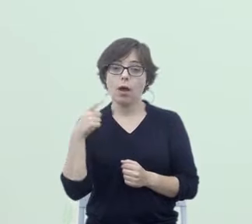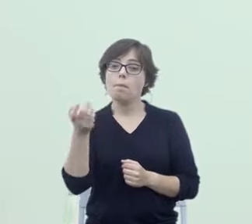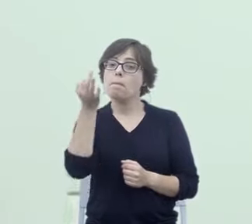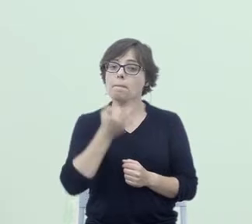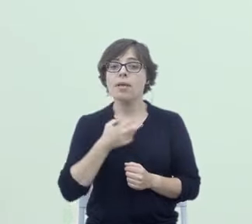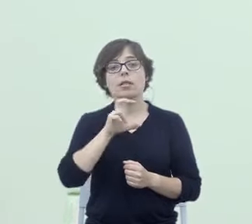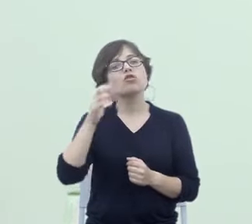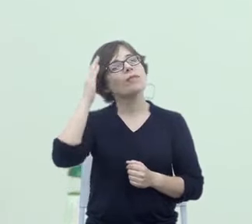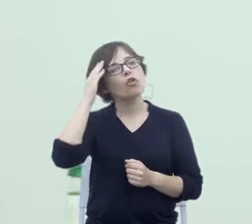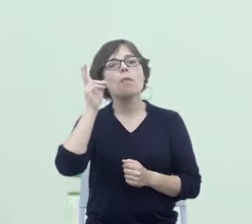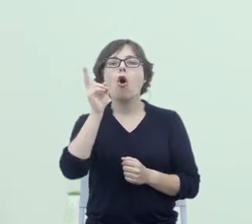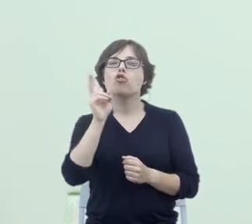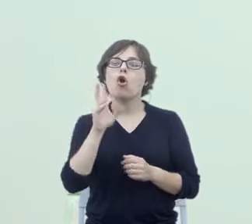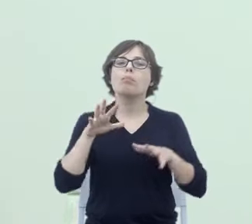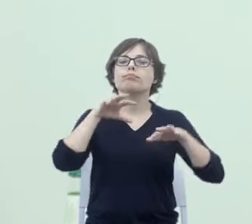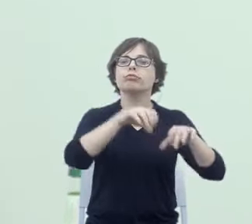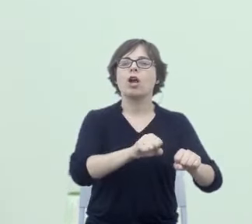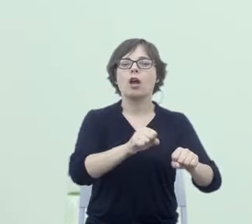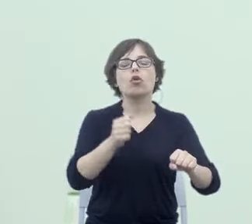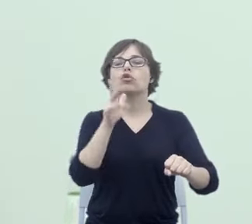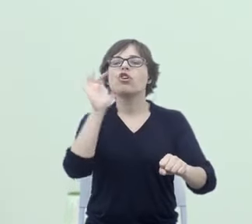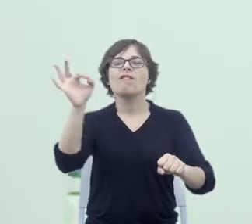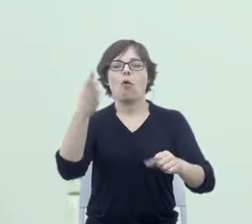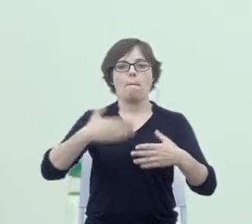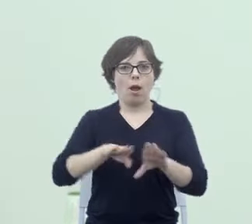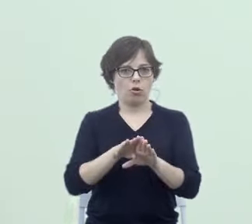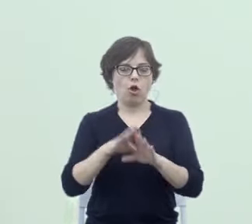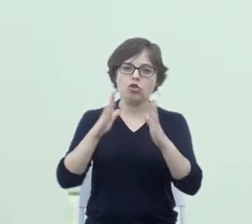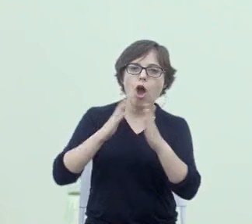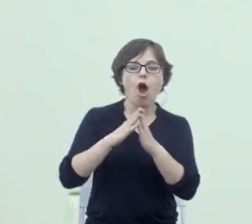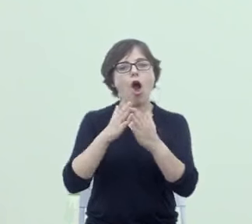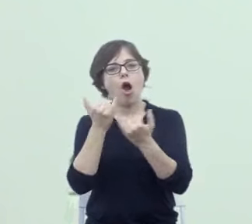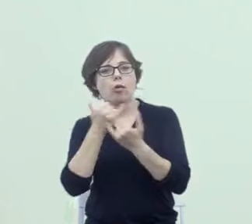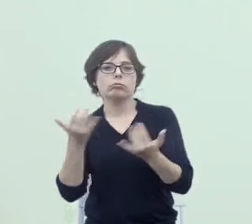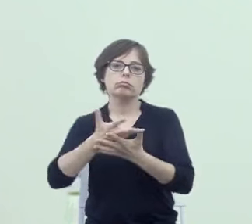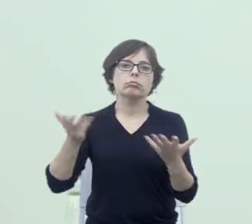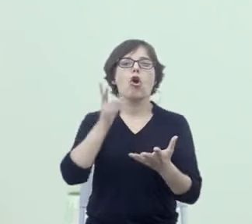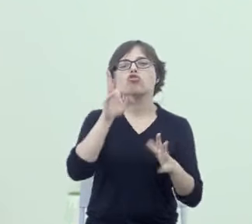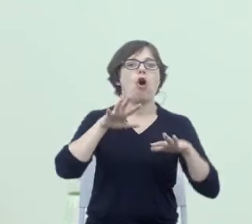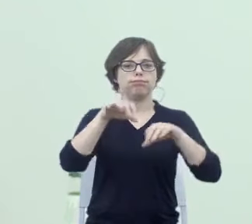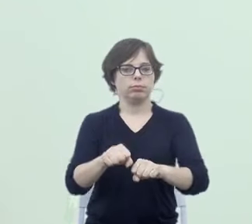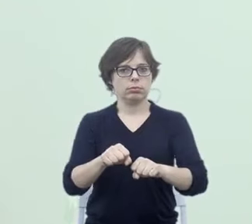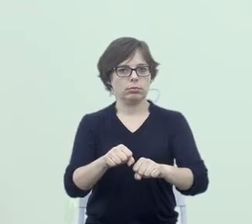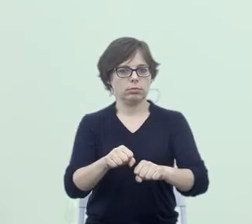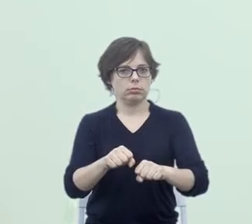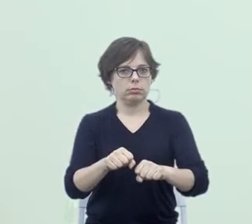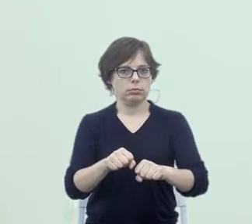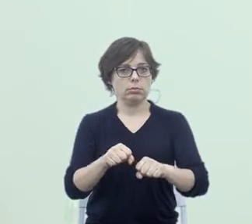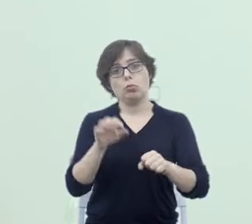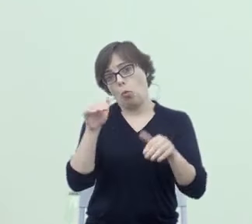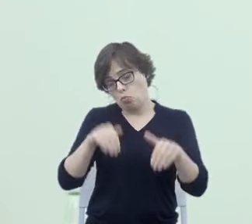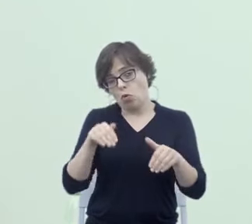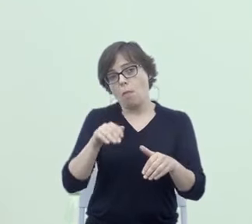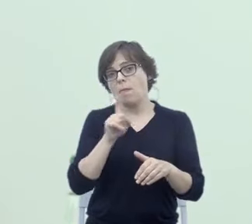kto przejął i czy przejął te żydowskie majątki, których klucze no, być może zostały zabrane,